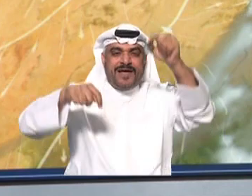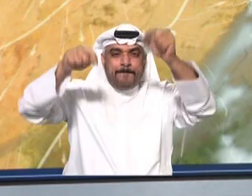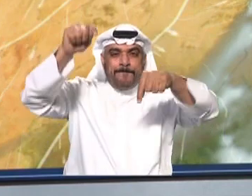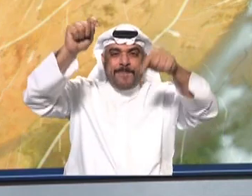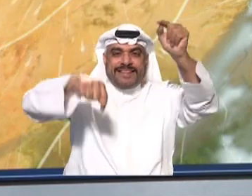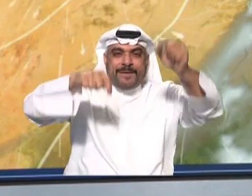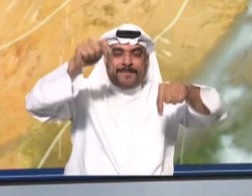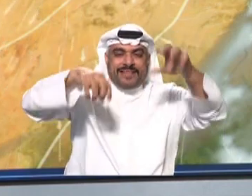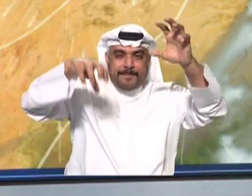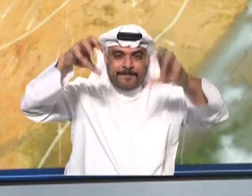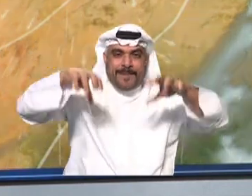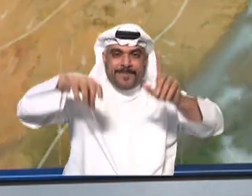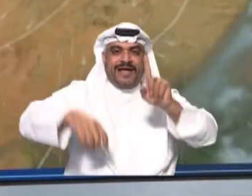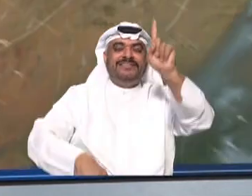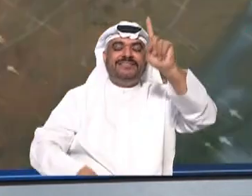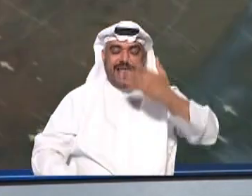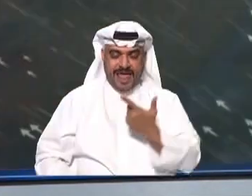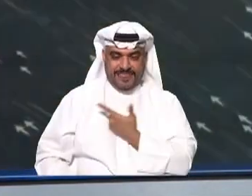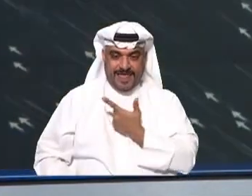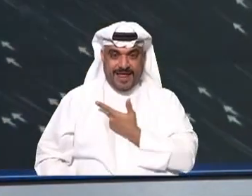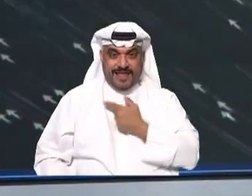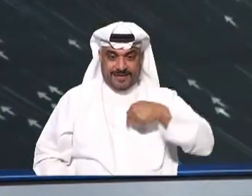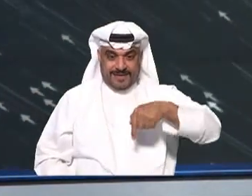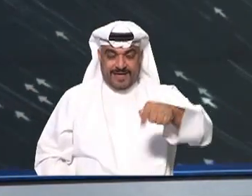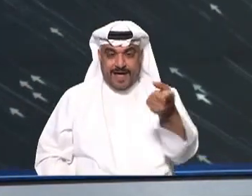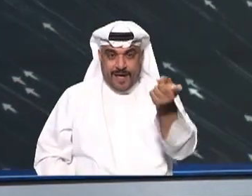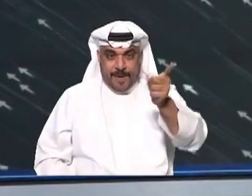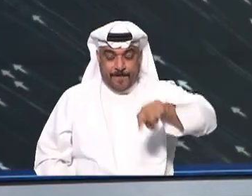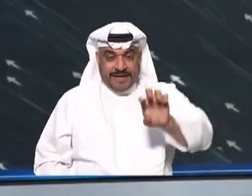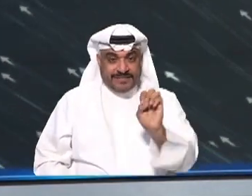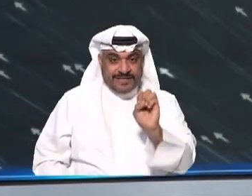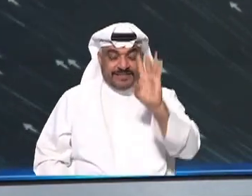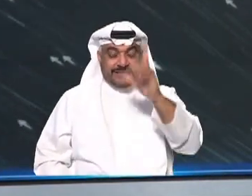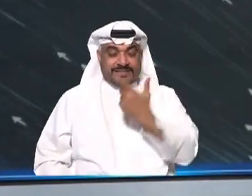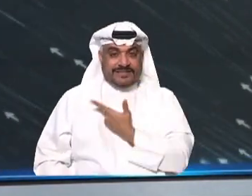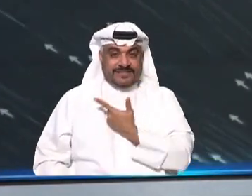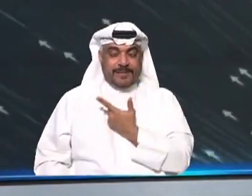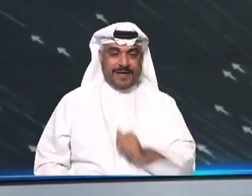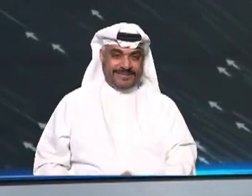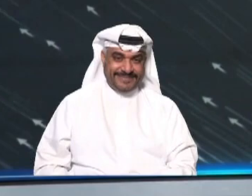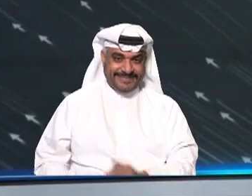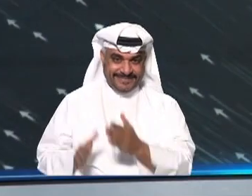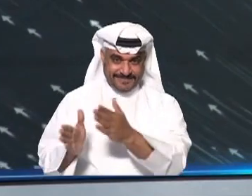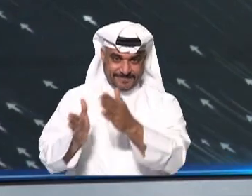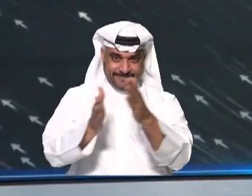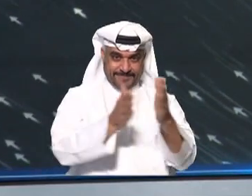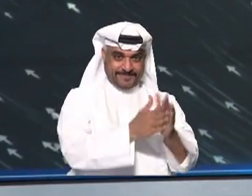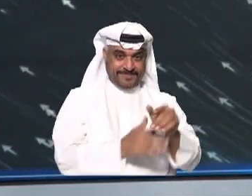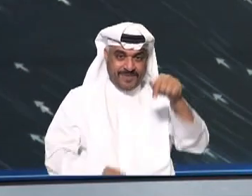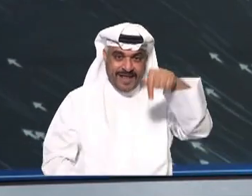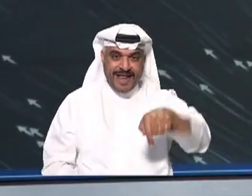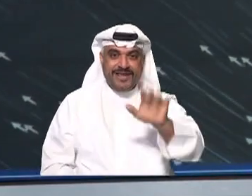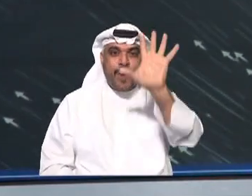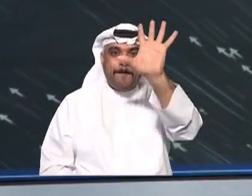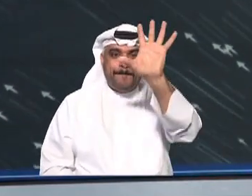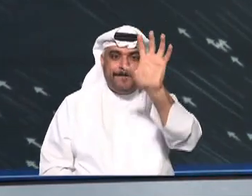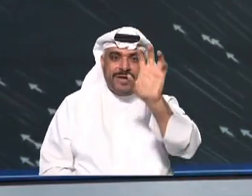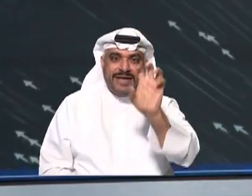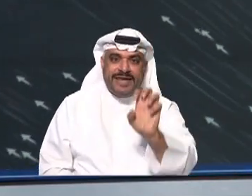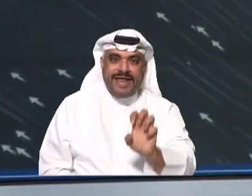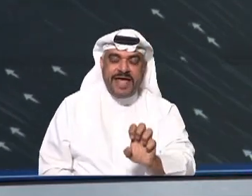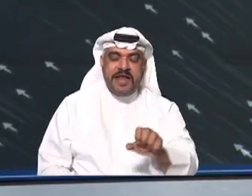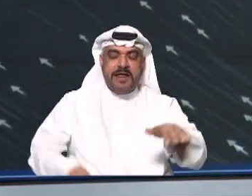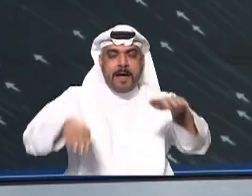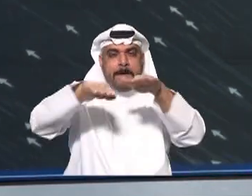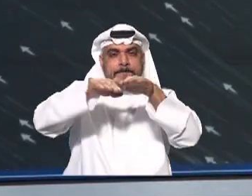تأثر على دولة الكويت إن شاء الله خلال يوم صباح يوم الثلاثاء. الأجواء متوقعة في منتصف هذه الليلة أجواء